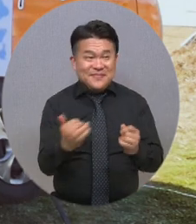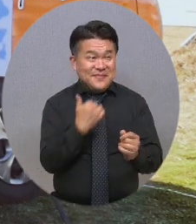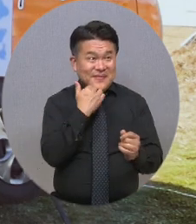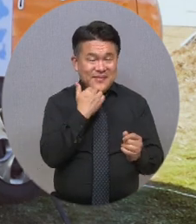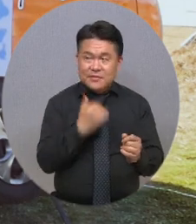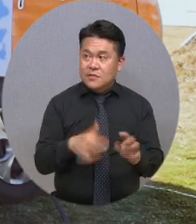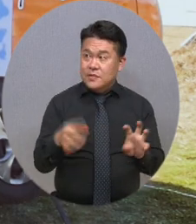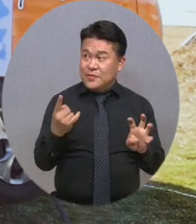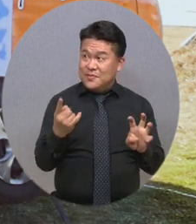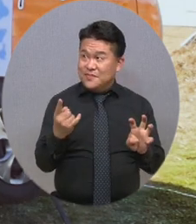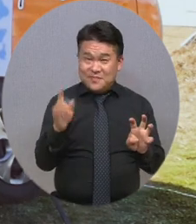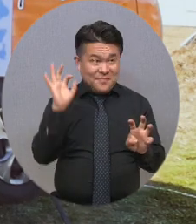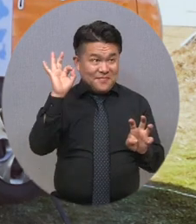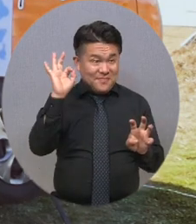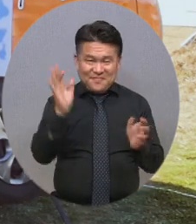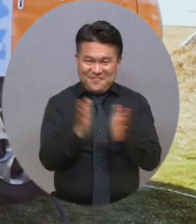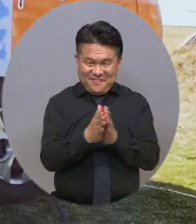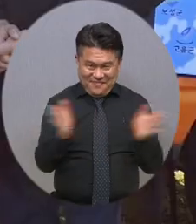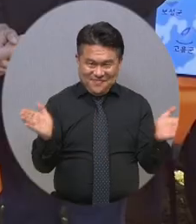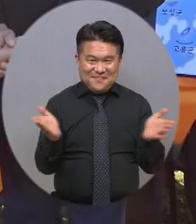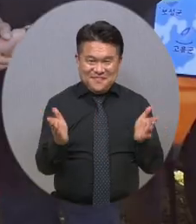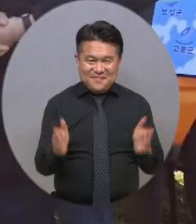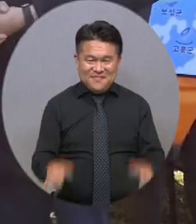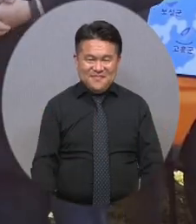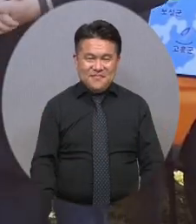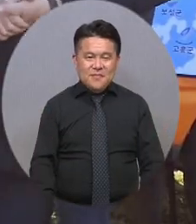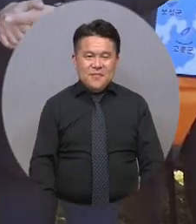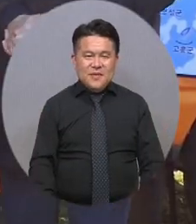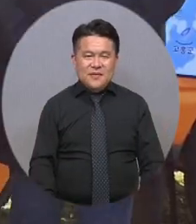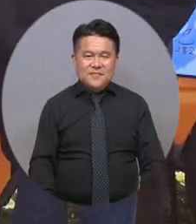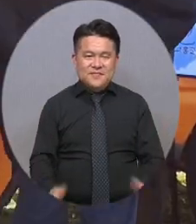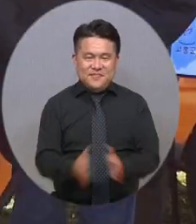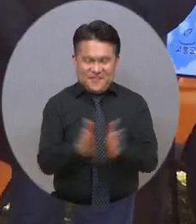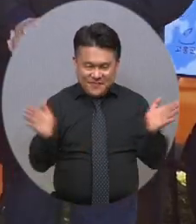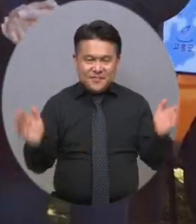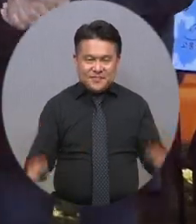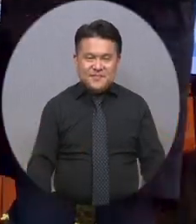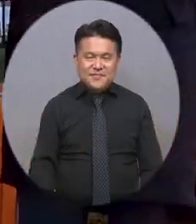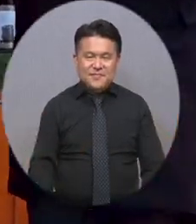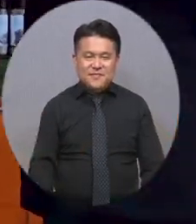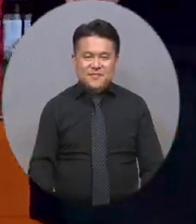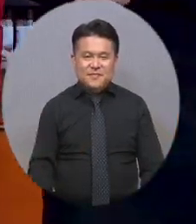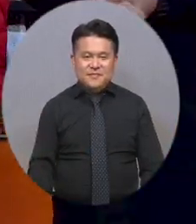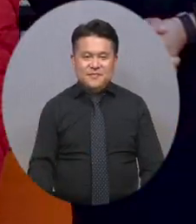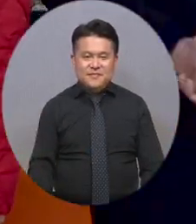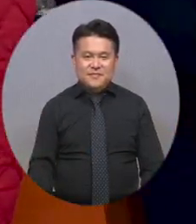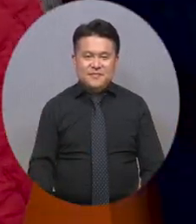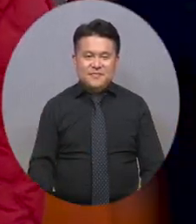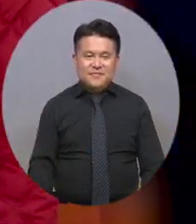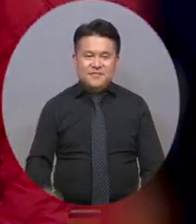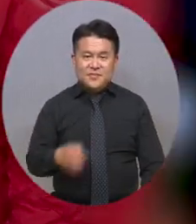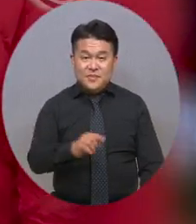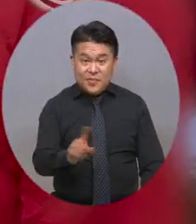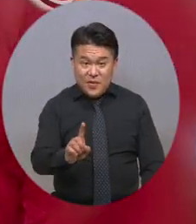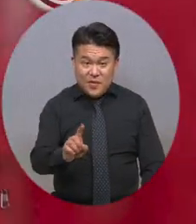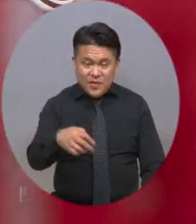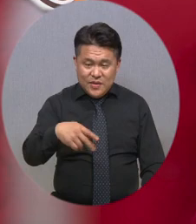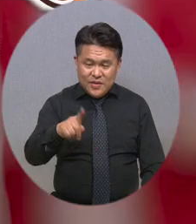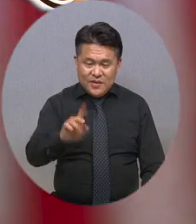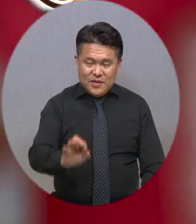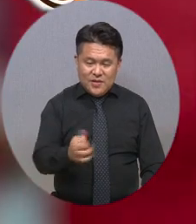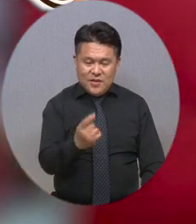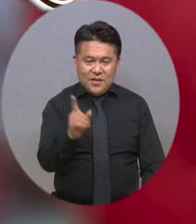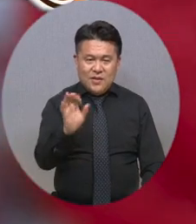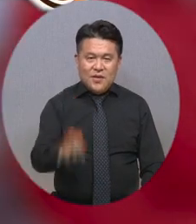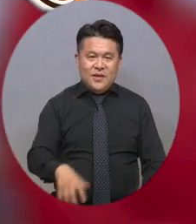오. 자, 오. 여러분 30초입니다. 에라이 30초 시작! 아, 예. 시작! 예. 예, 이게 바로